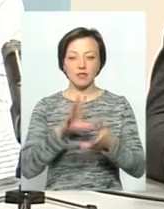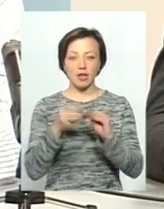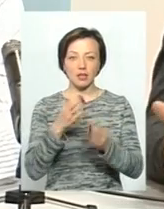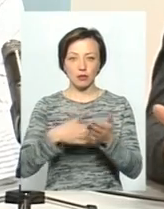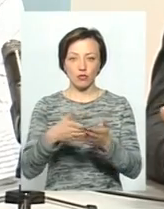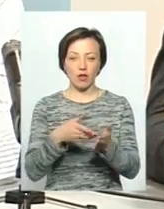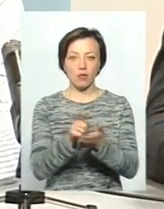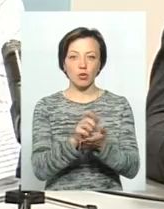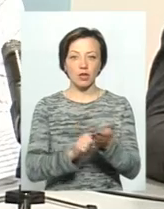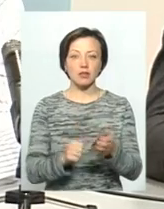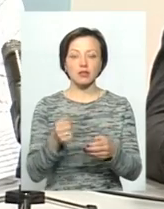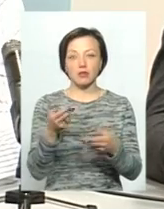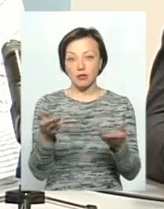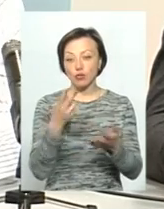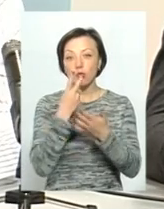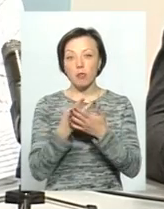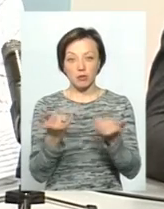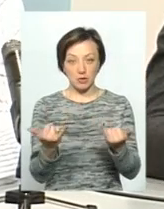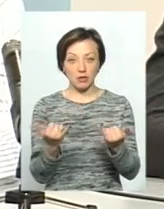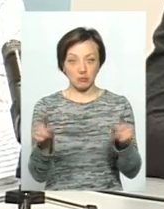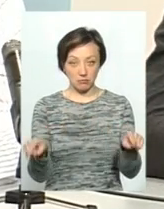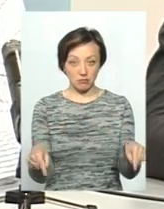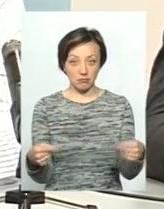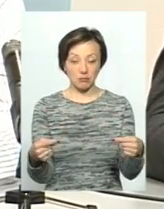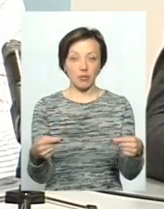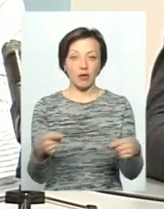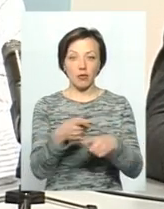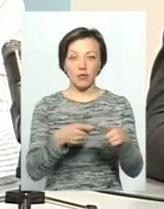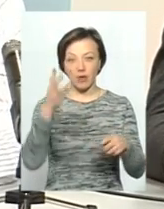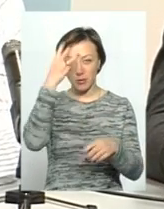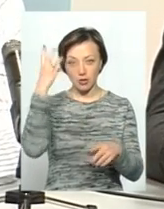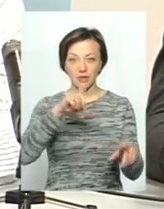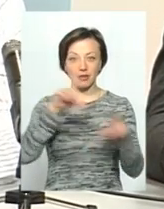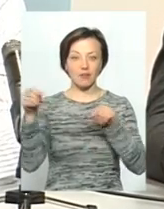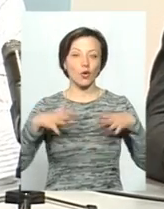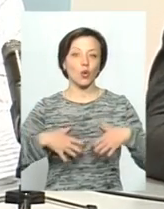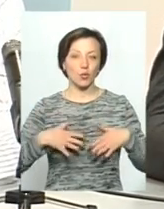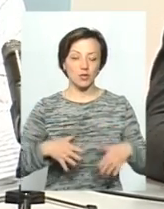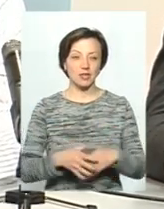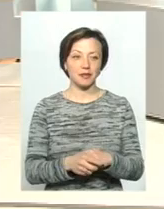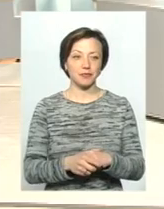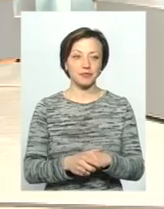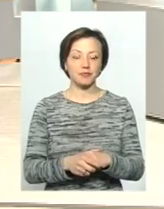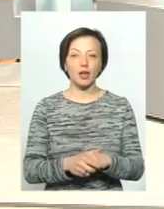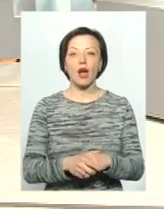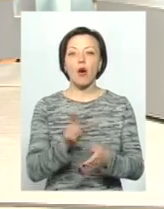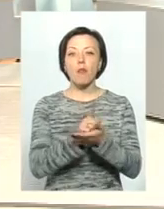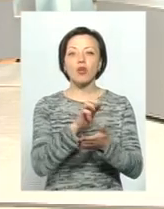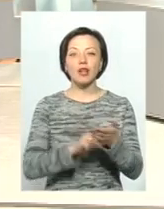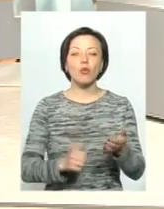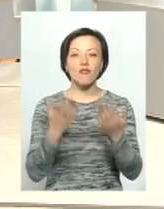скасували податки, і ще вони всі закинули. І що ми бачимо? Ми бачимо, що половина хмельничан вже на сьогоднішній день в Грузії. Тобто так же... податкові канікули